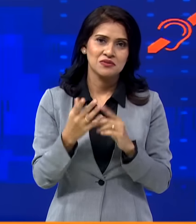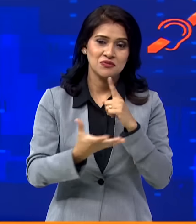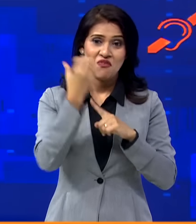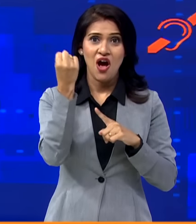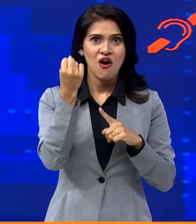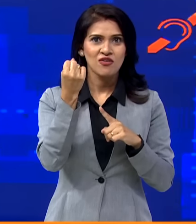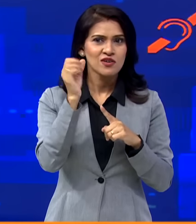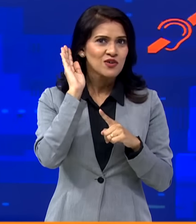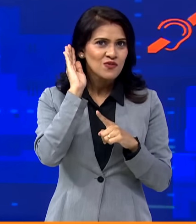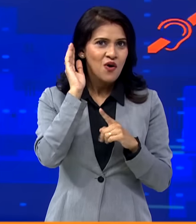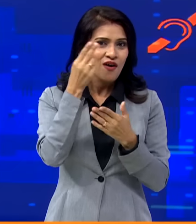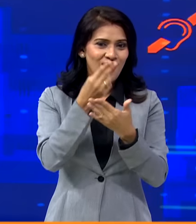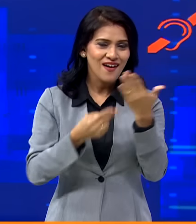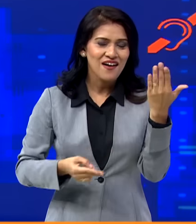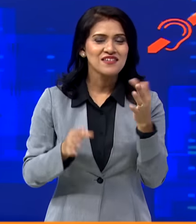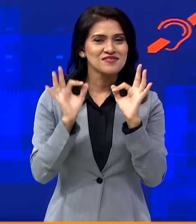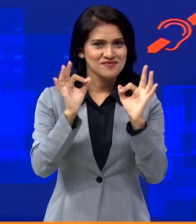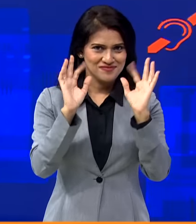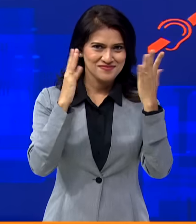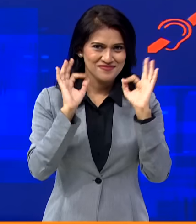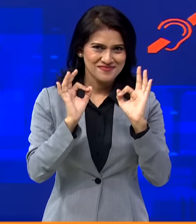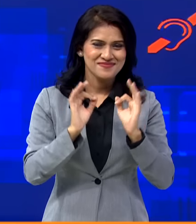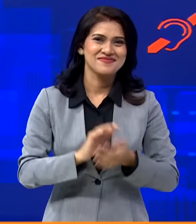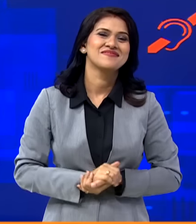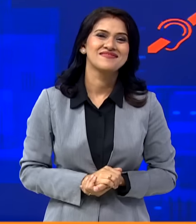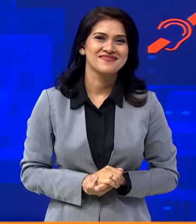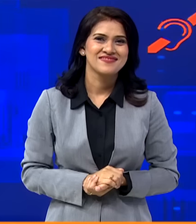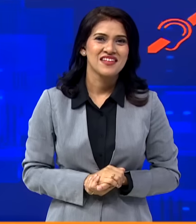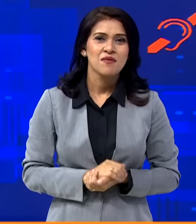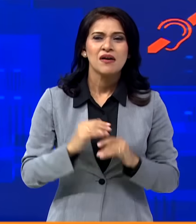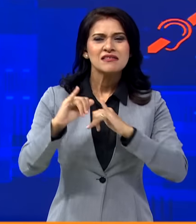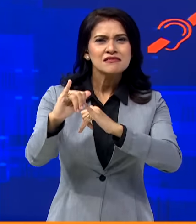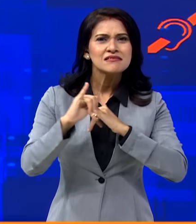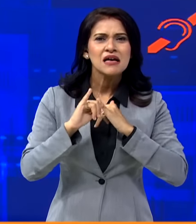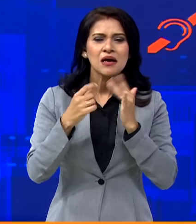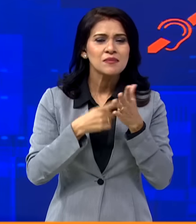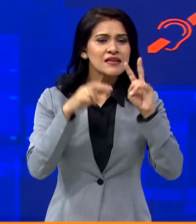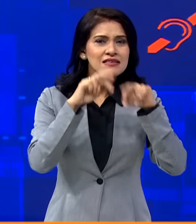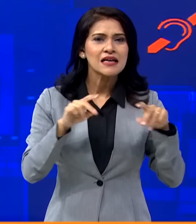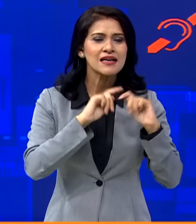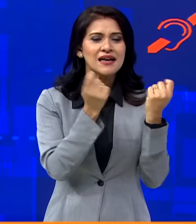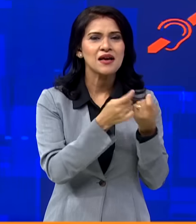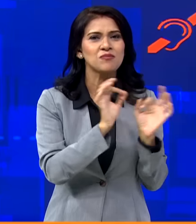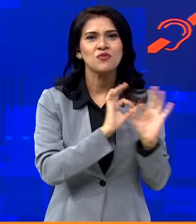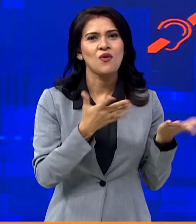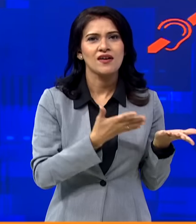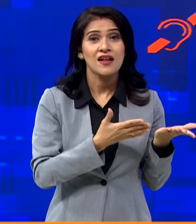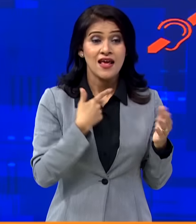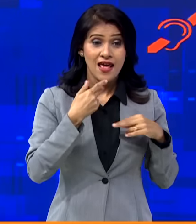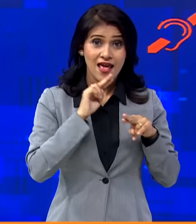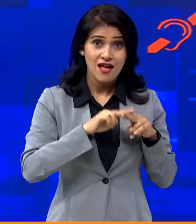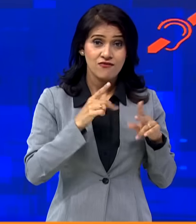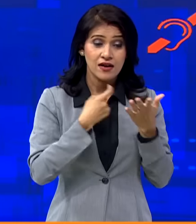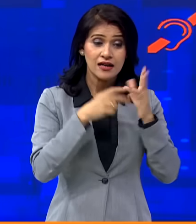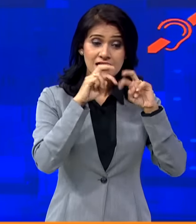इतना जबरदस्त रिसर्च किया है यह अलग बात है कि मेरे पास आप जैसी रिसर्च टीम नहीं है वरना मैं भी पता कर लेता कि आपने